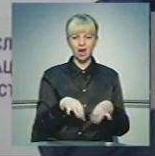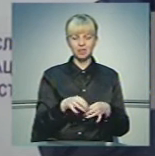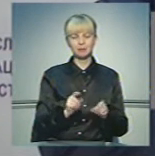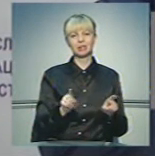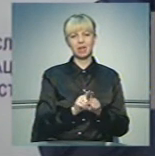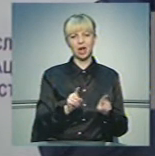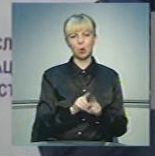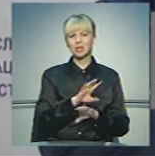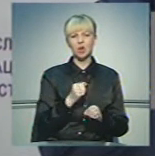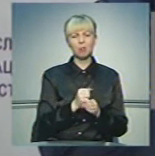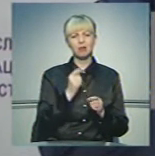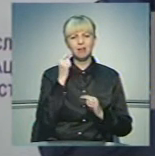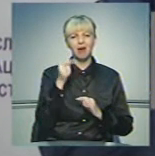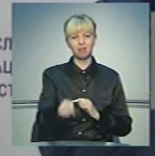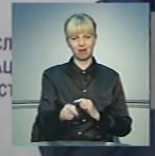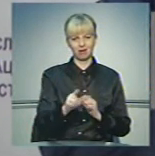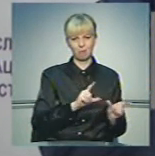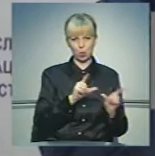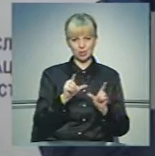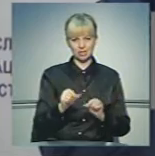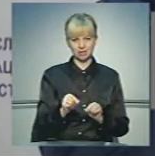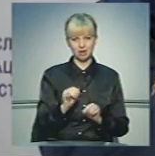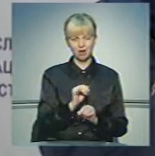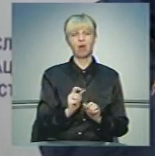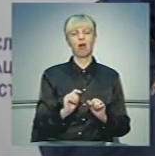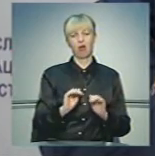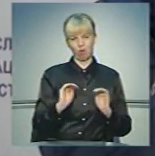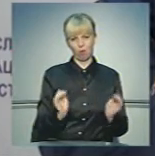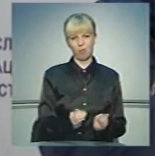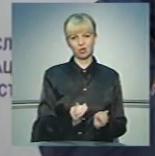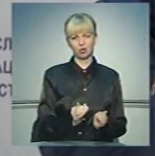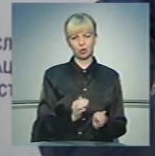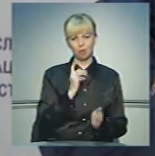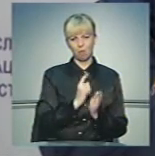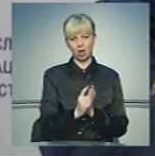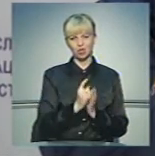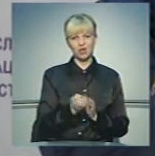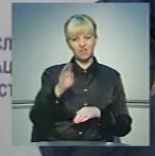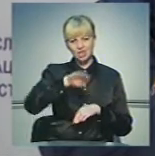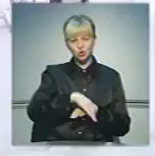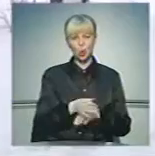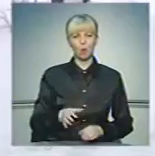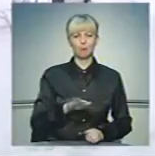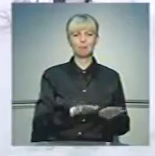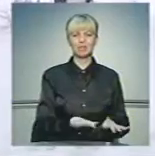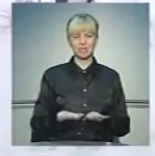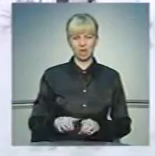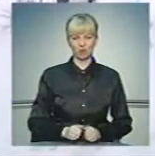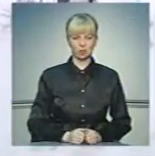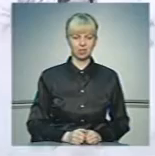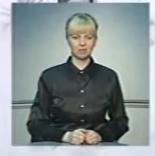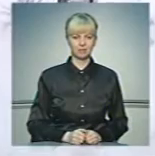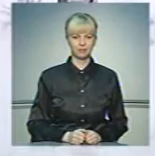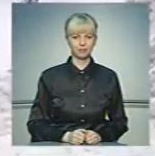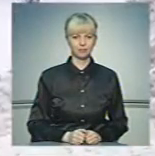також не робити далекі поїздки і обмежити маршрути в гірською місцевістю. Вікторія